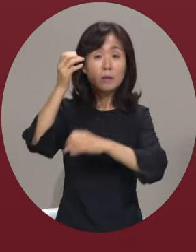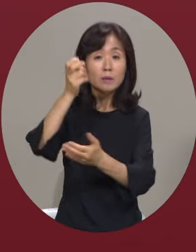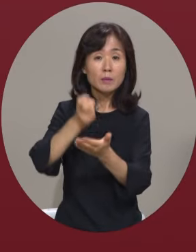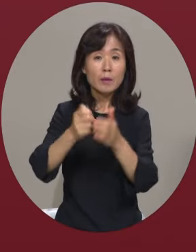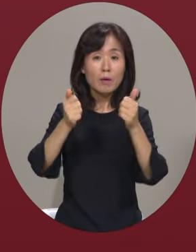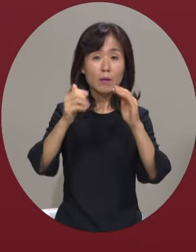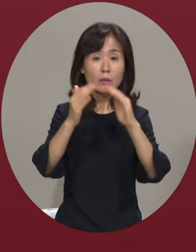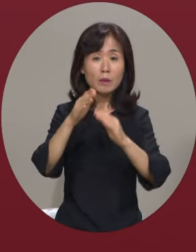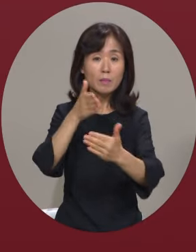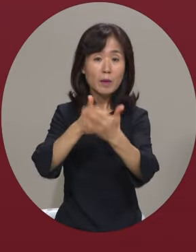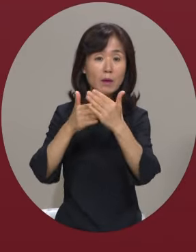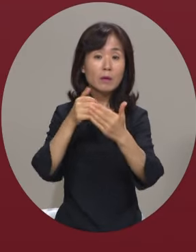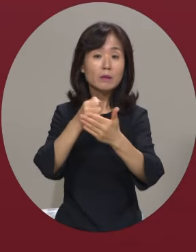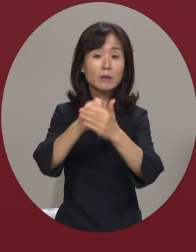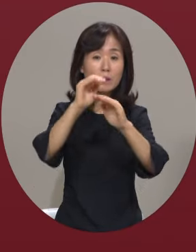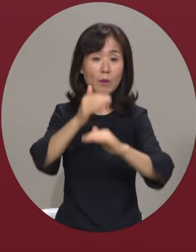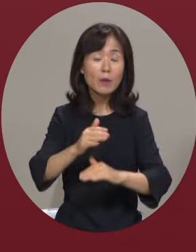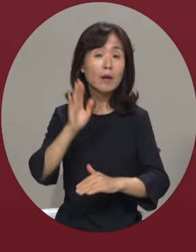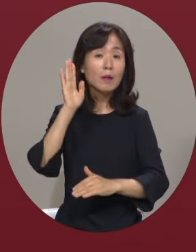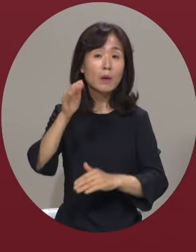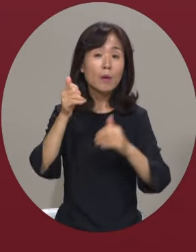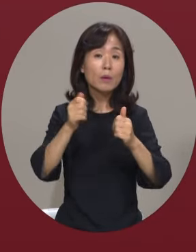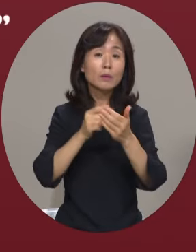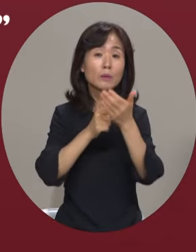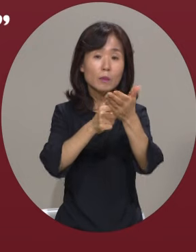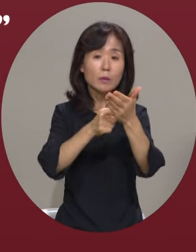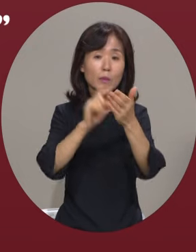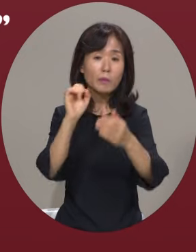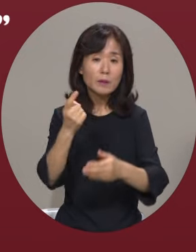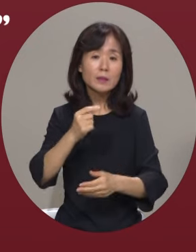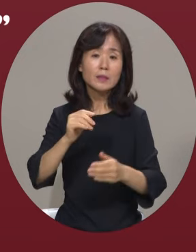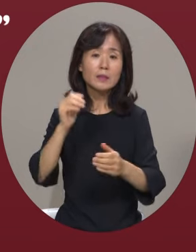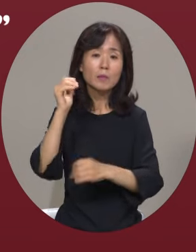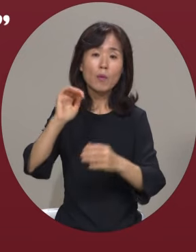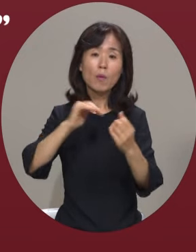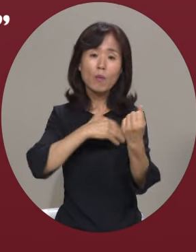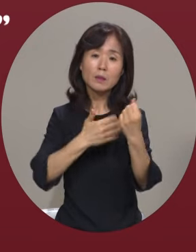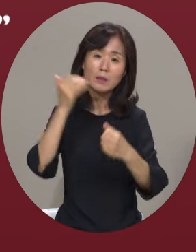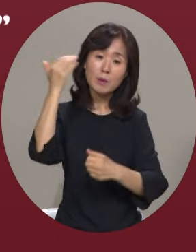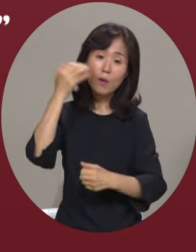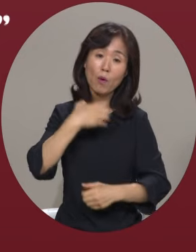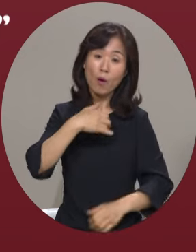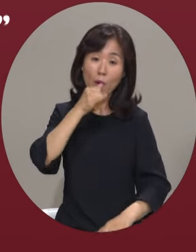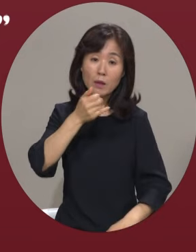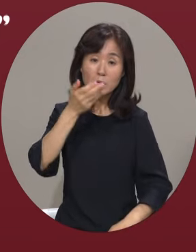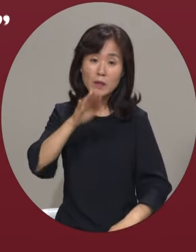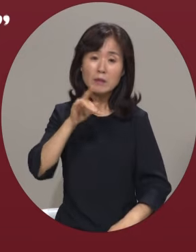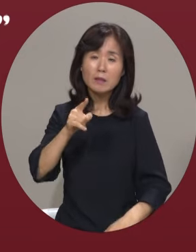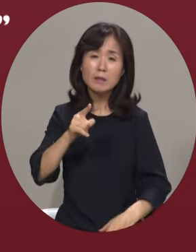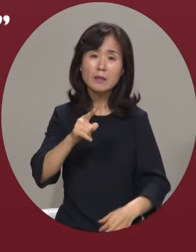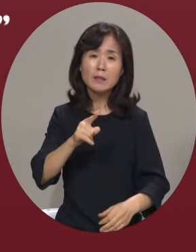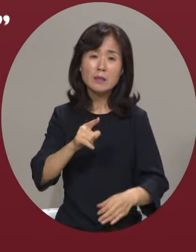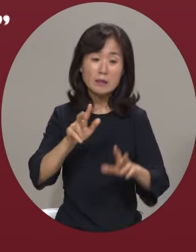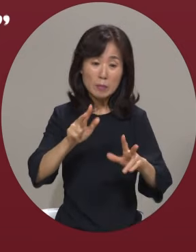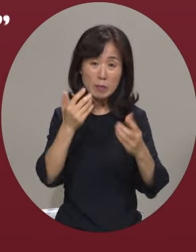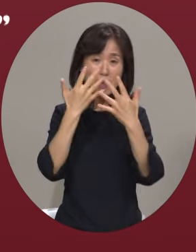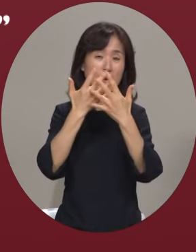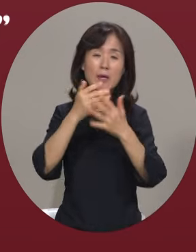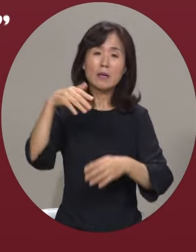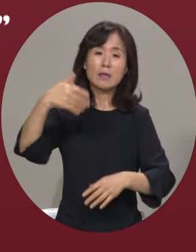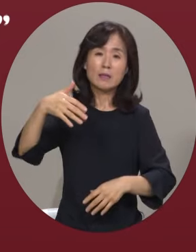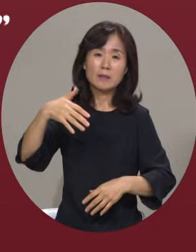각하 결정문에서 장차 공소제기로 인하여 기본권 침해를 받을 우려가 있더라도 이는 잠재적인 것에 불과하기